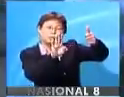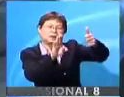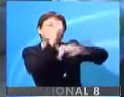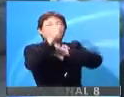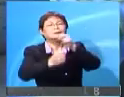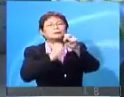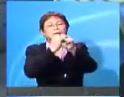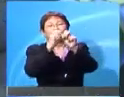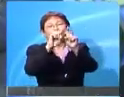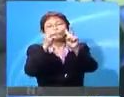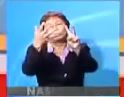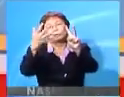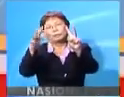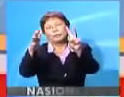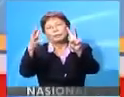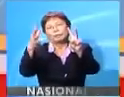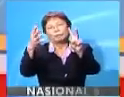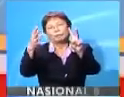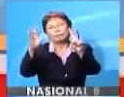depan.